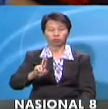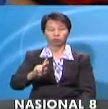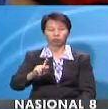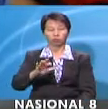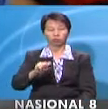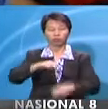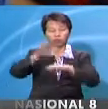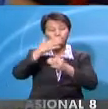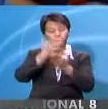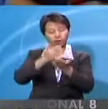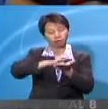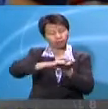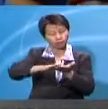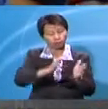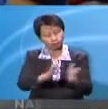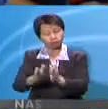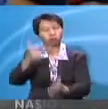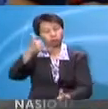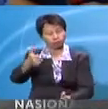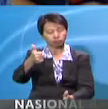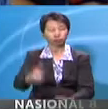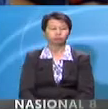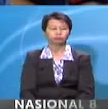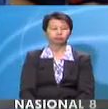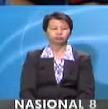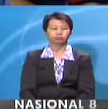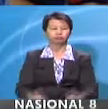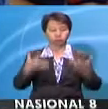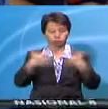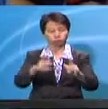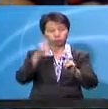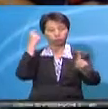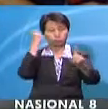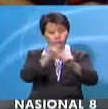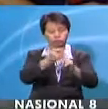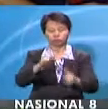kemas, tersusun dan juga baik. Ia adalah bertujuan